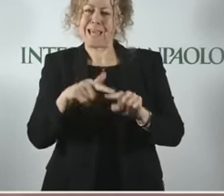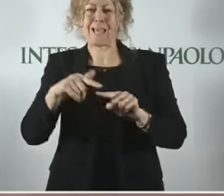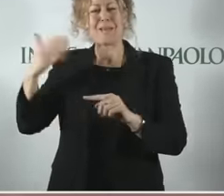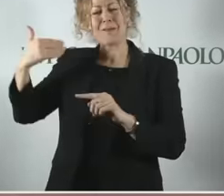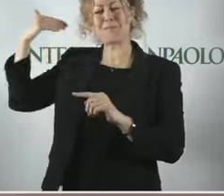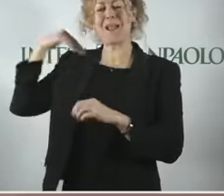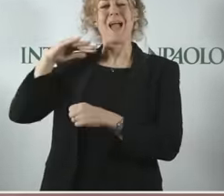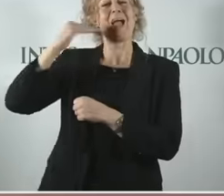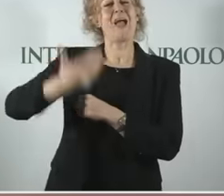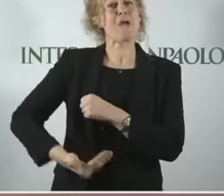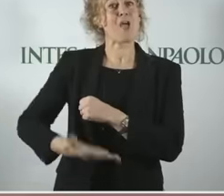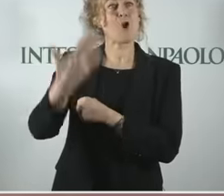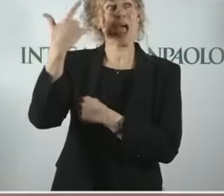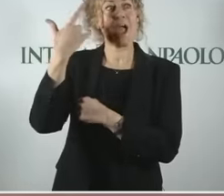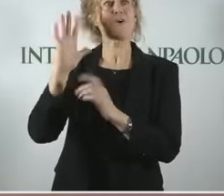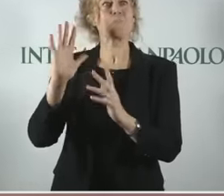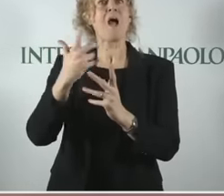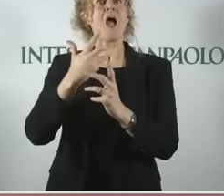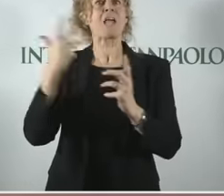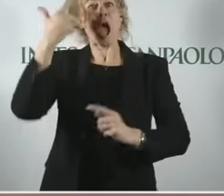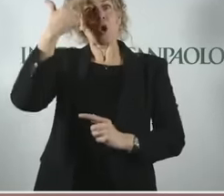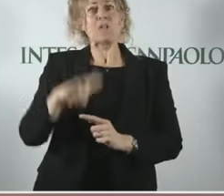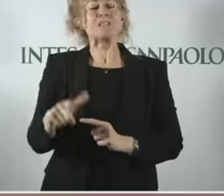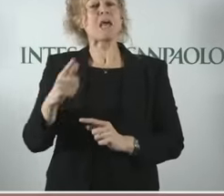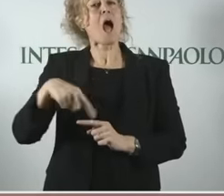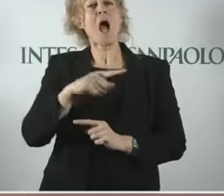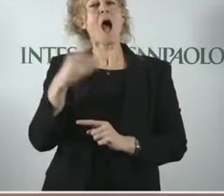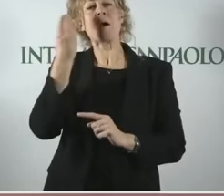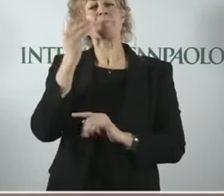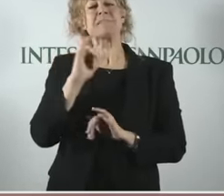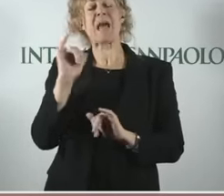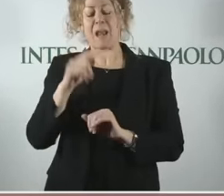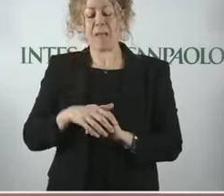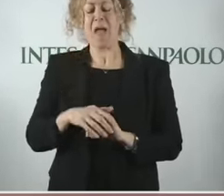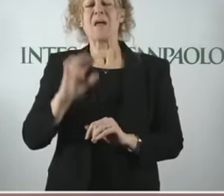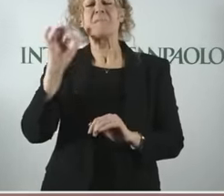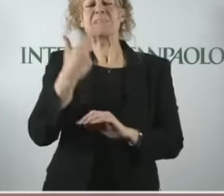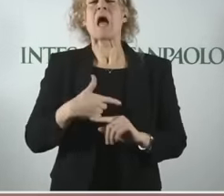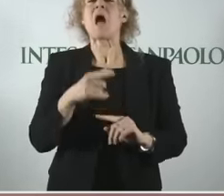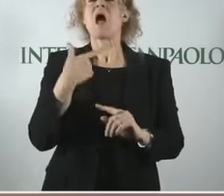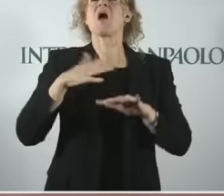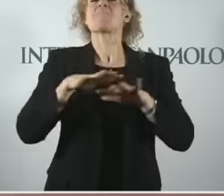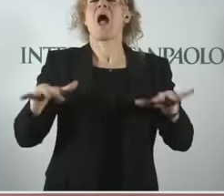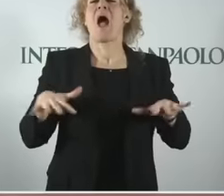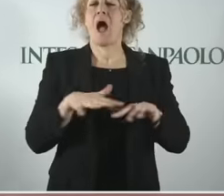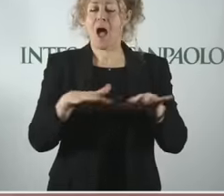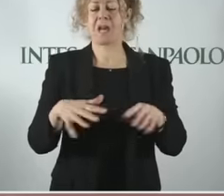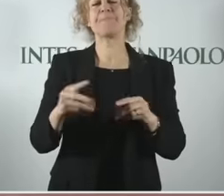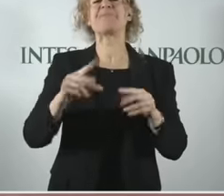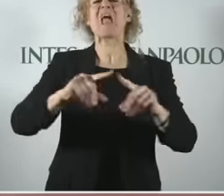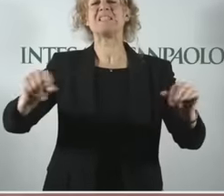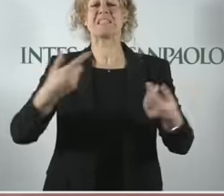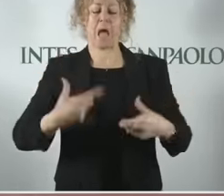modo talmente evidente che non ci riflettiamo mai si va al mare si gioca con la sabbia Paletta e